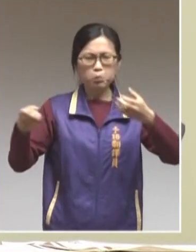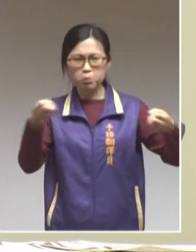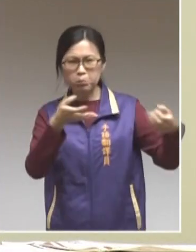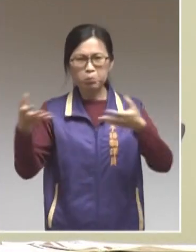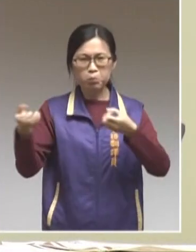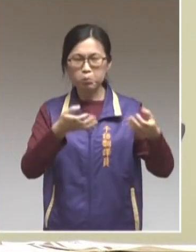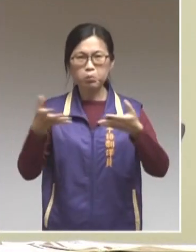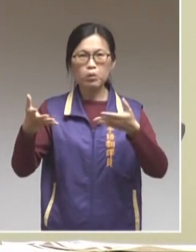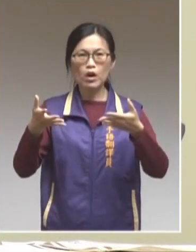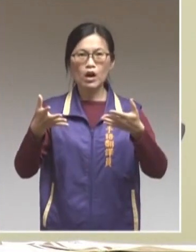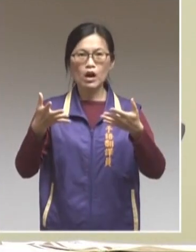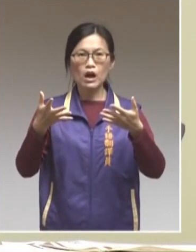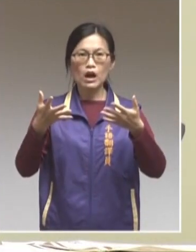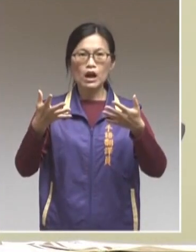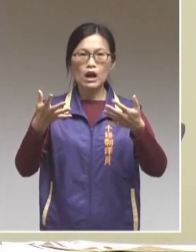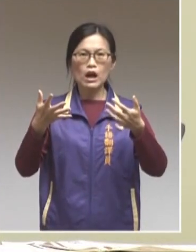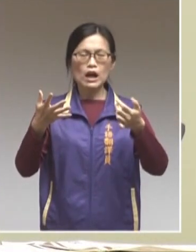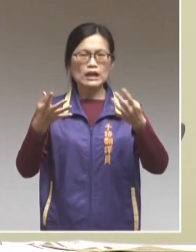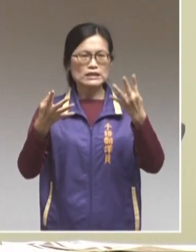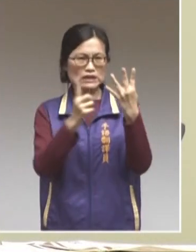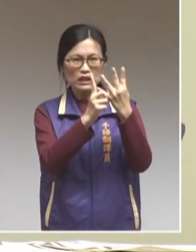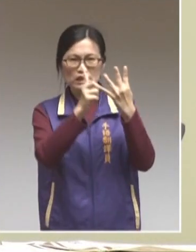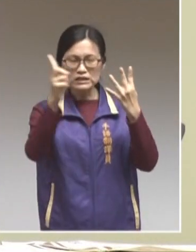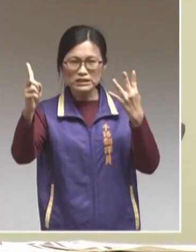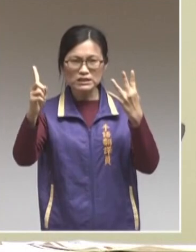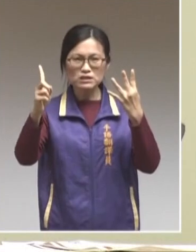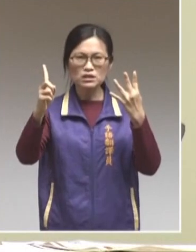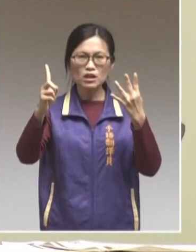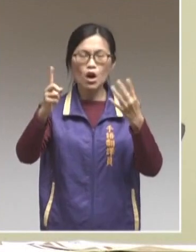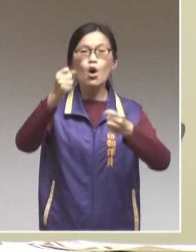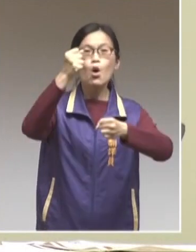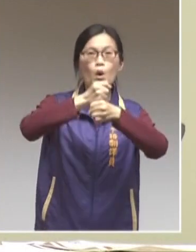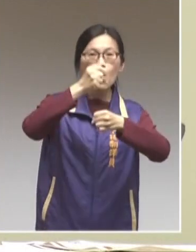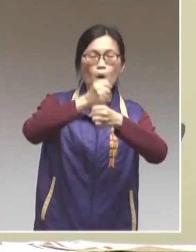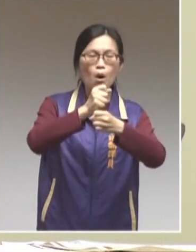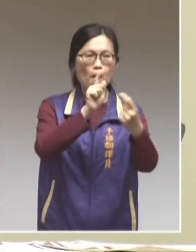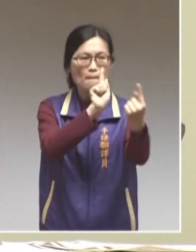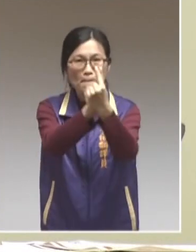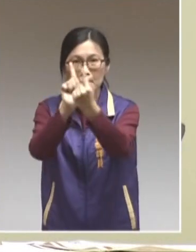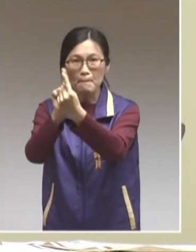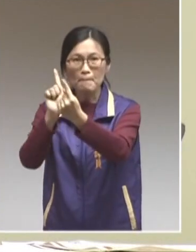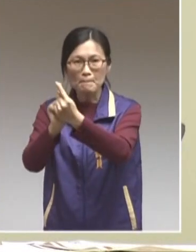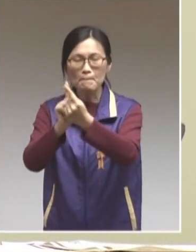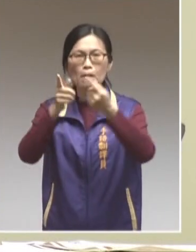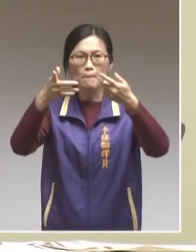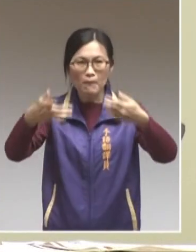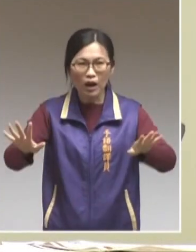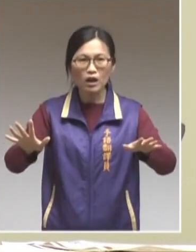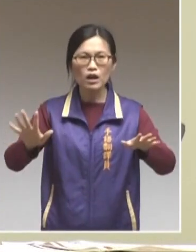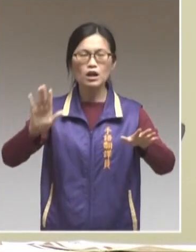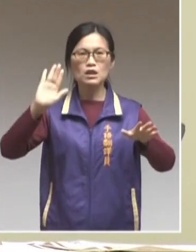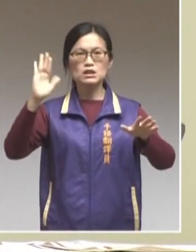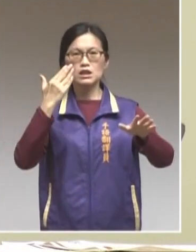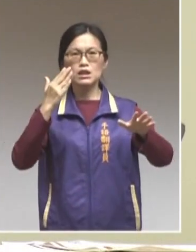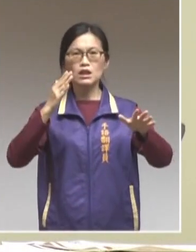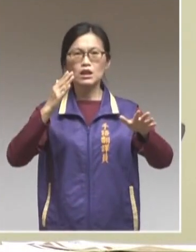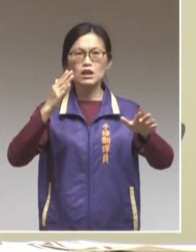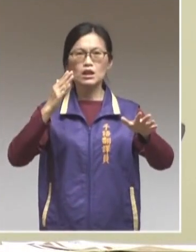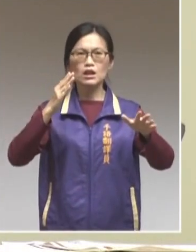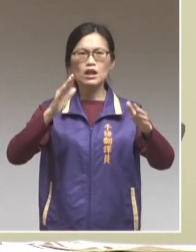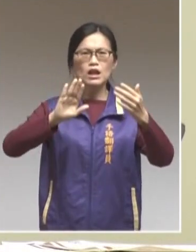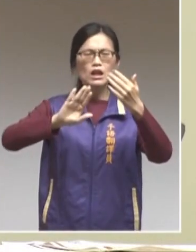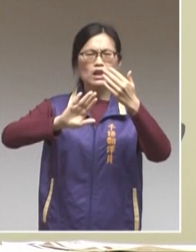位在这个因为职场的接触，好，但是因为他的其他的